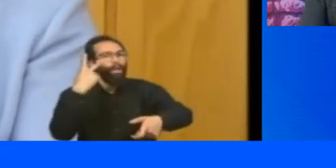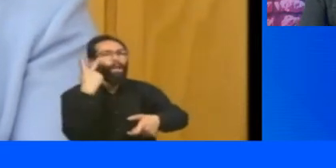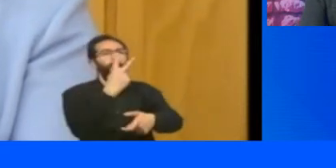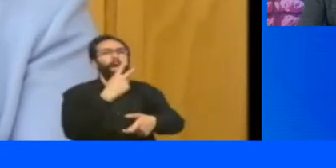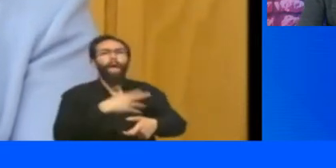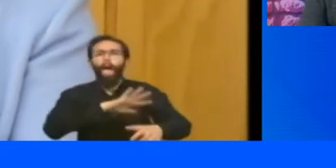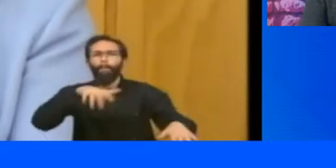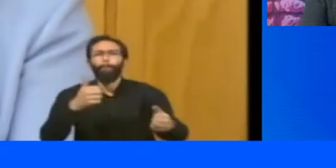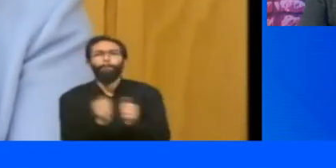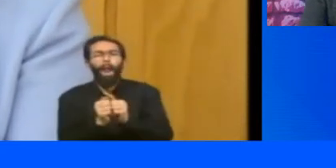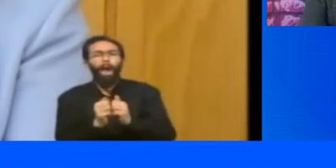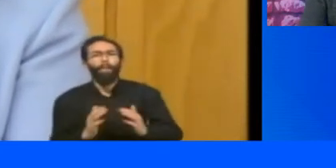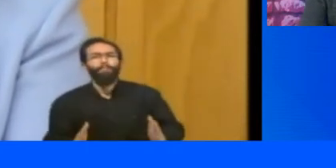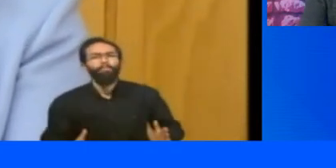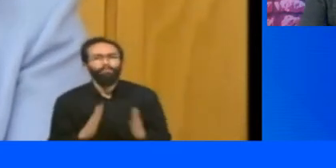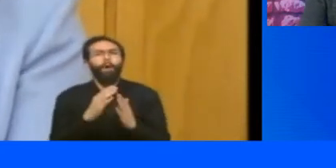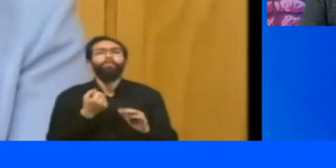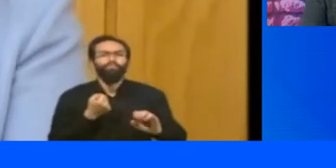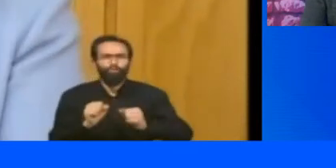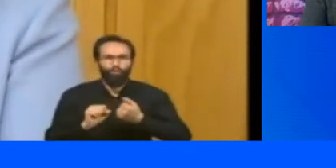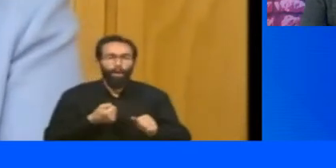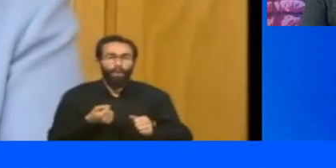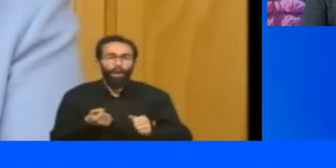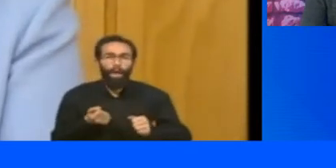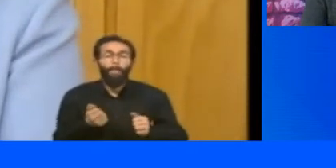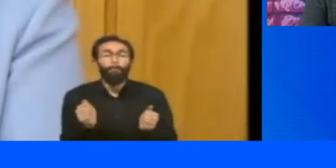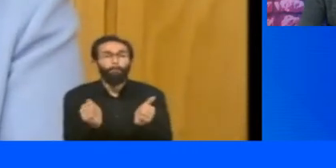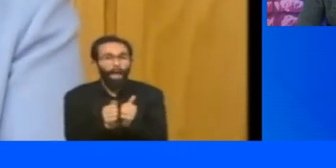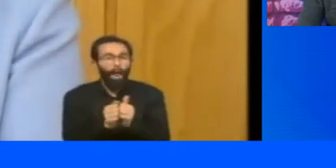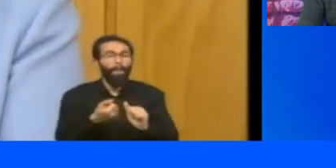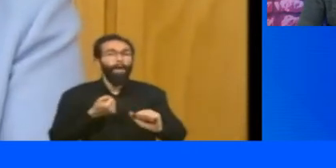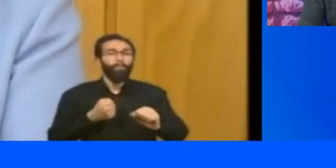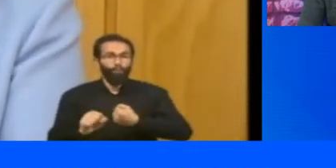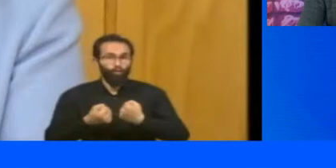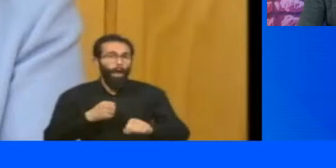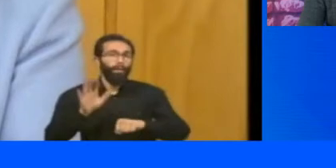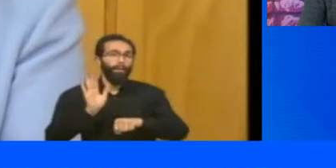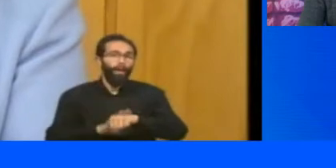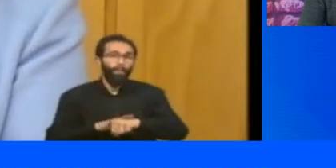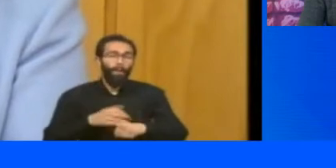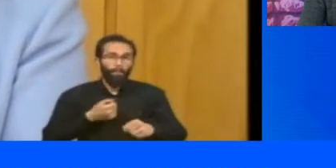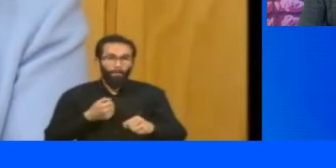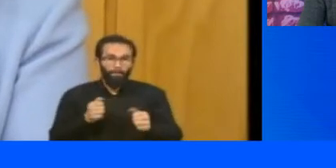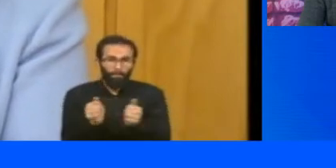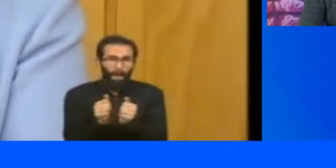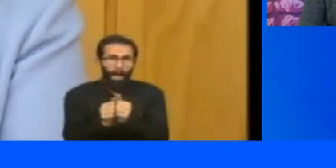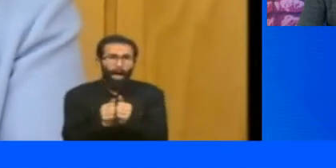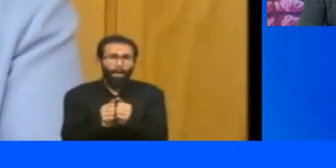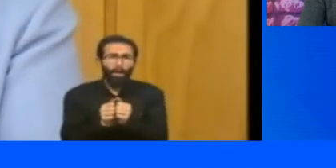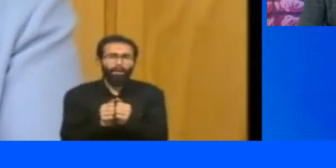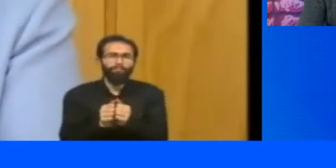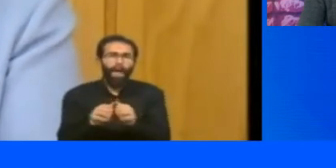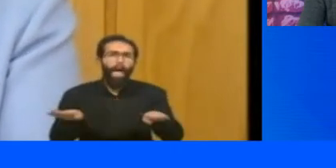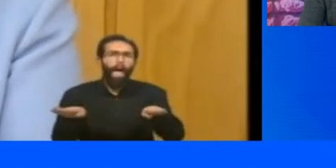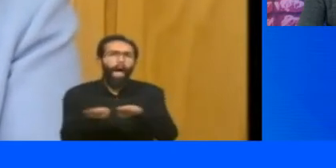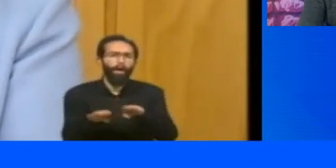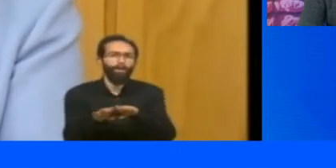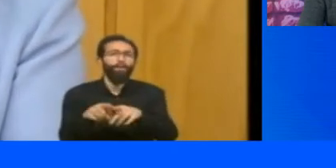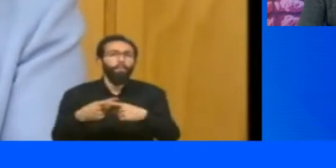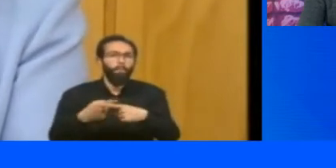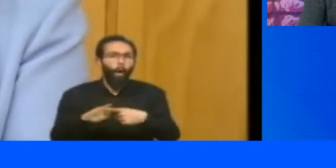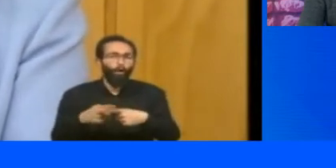devam edeceğiz. Birlikte mücadele etmeye, birlikte adil bir biçimde bölüşmeye,